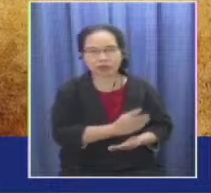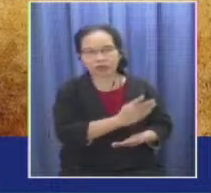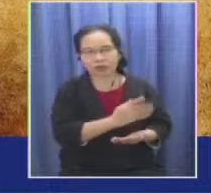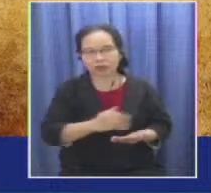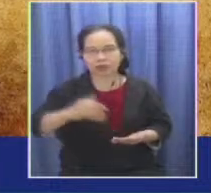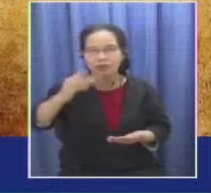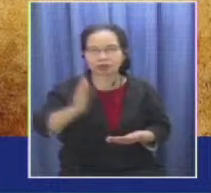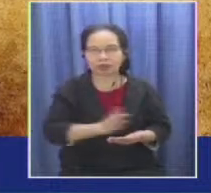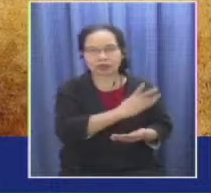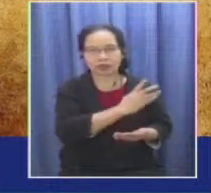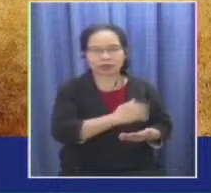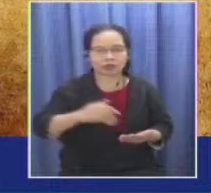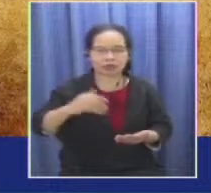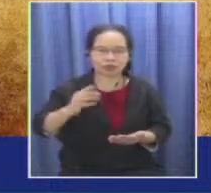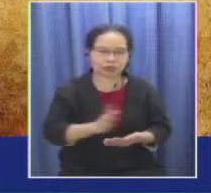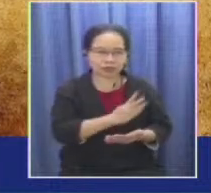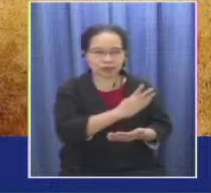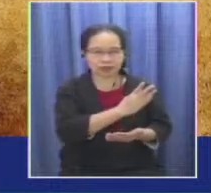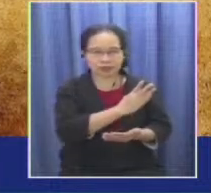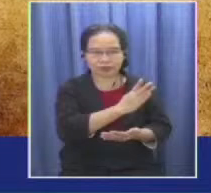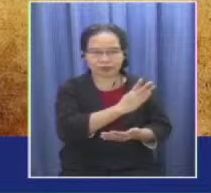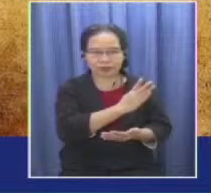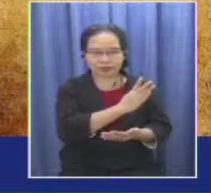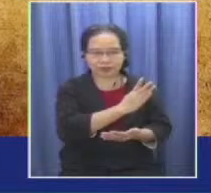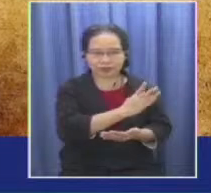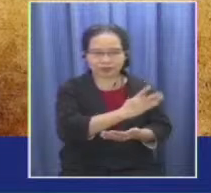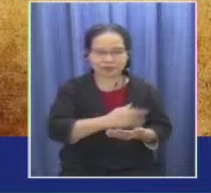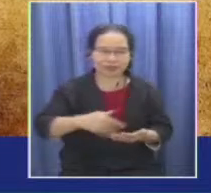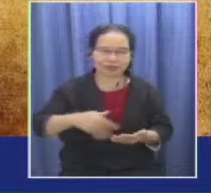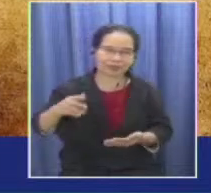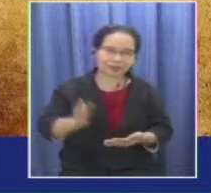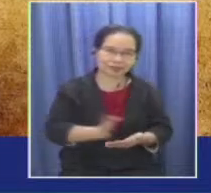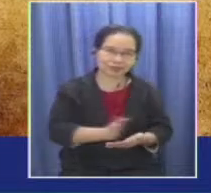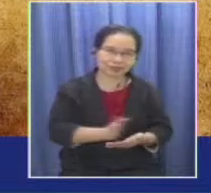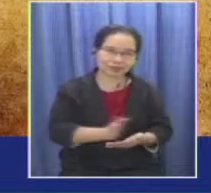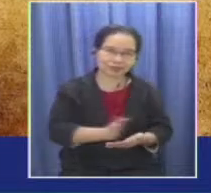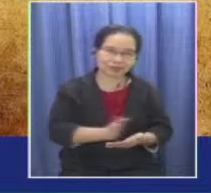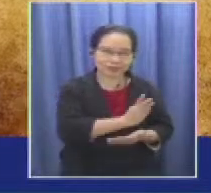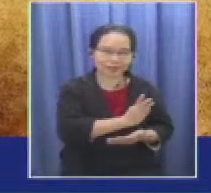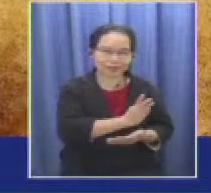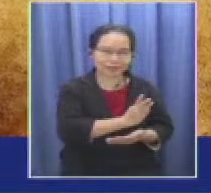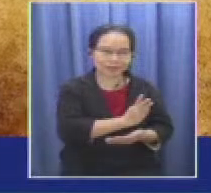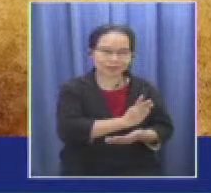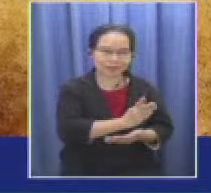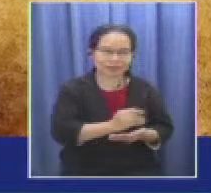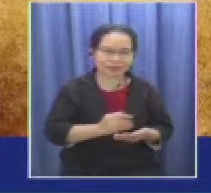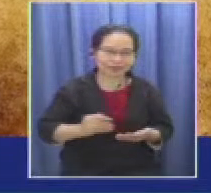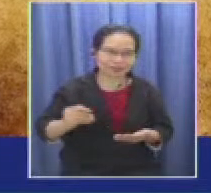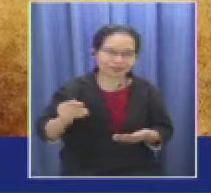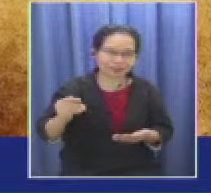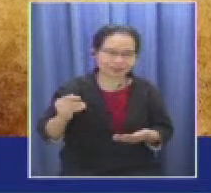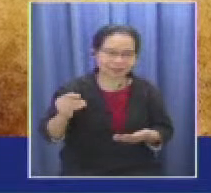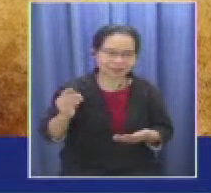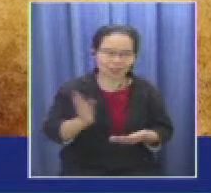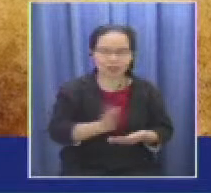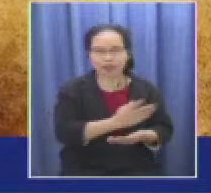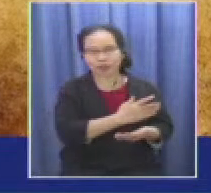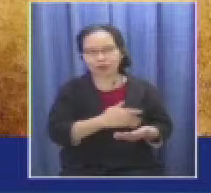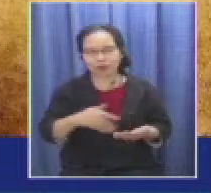bendito es el fruto de tu vientre